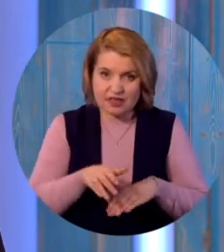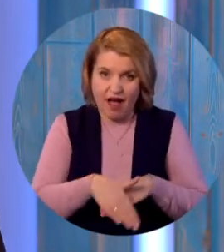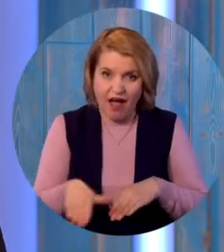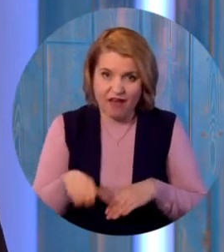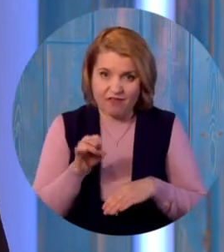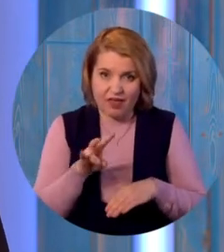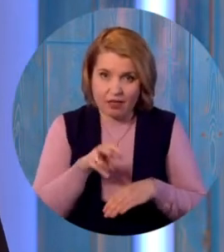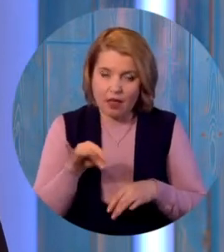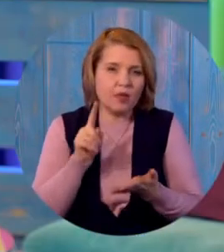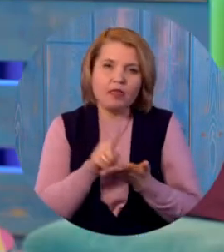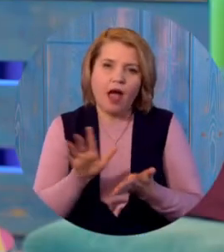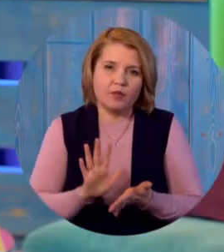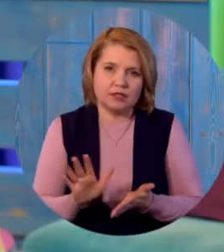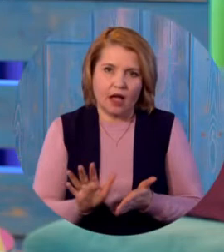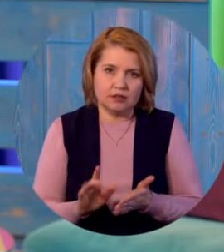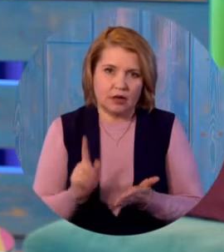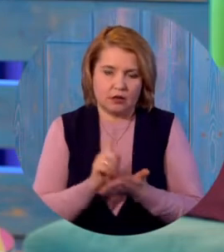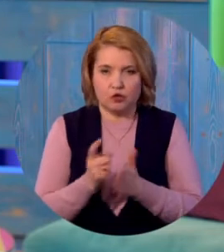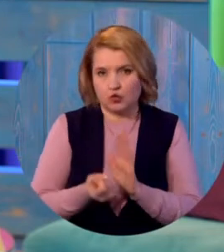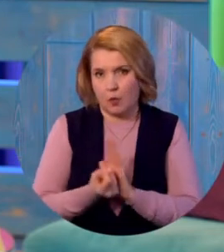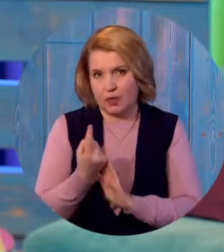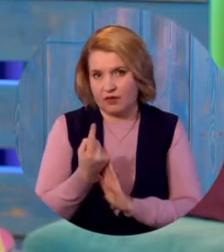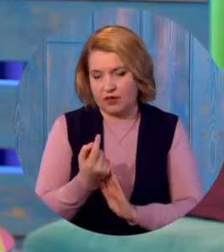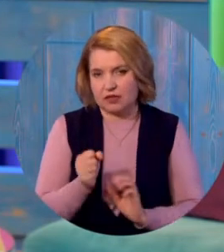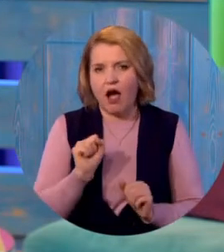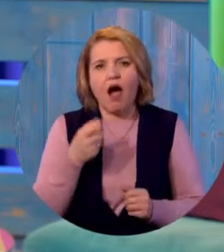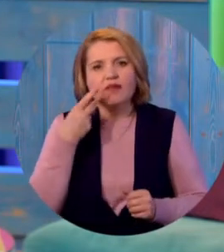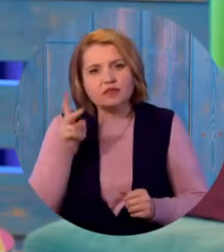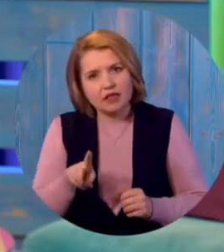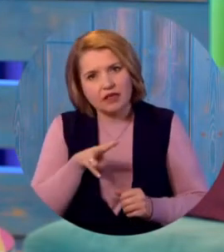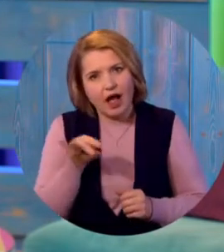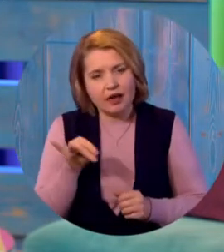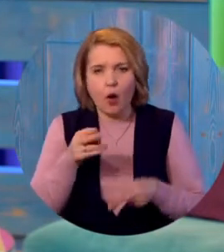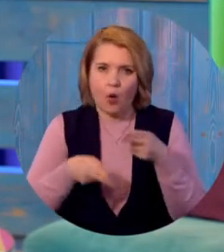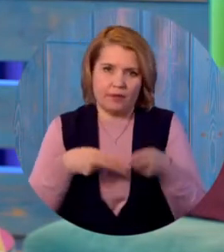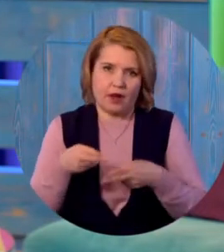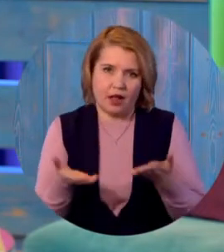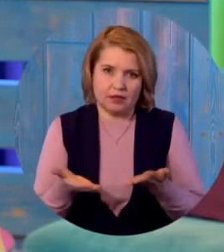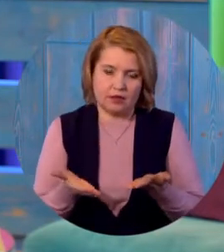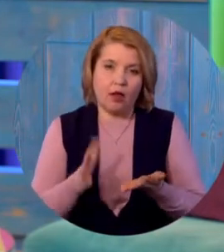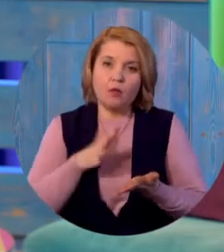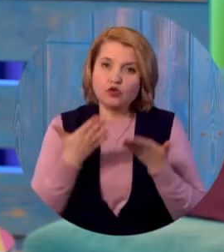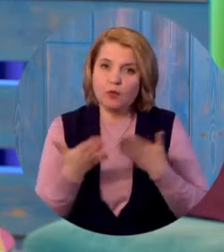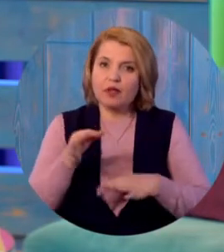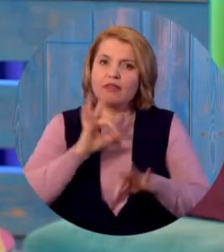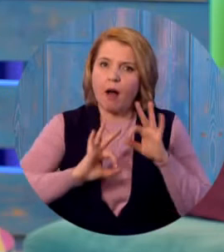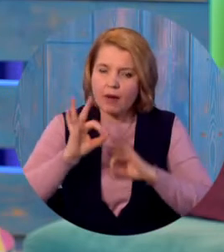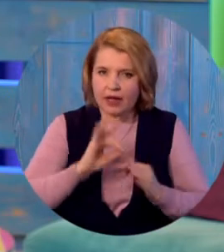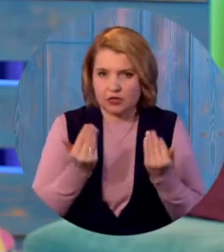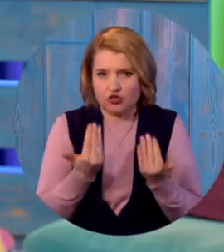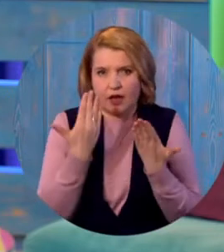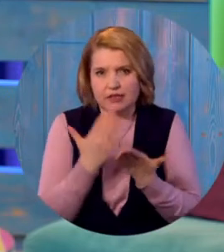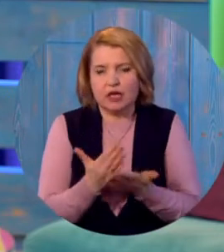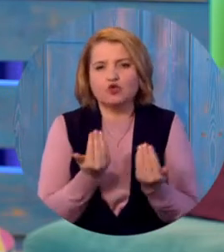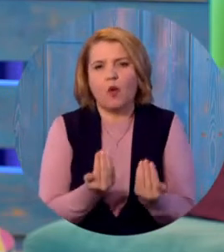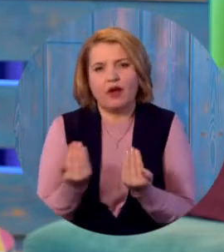появиться. А вот еще такой вопрос. Наталья Николаевна, а всегда ли только операция? Может быть, какие-то таблетки? Сейчас же тоже вот и фармакология шагнула вперед. Может, какие-то